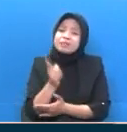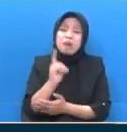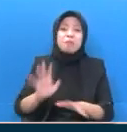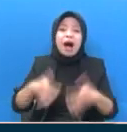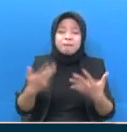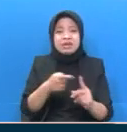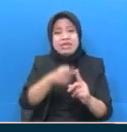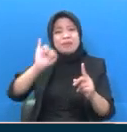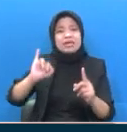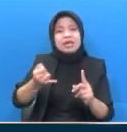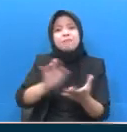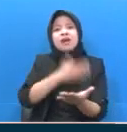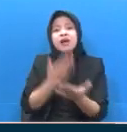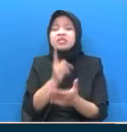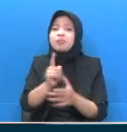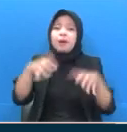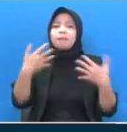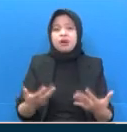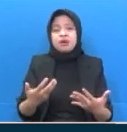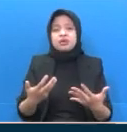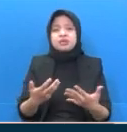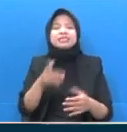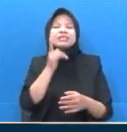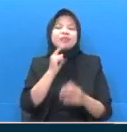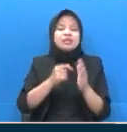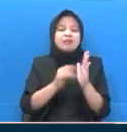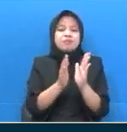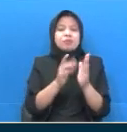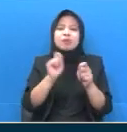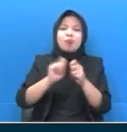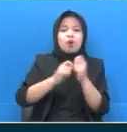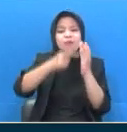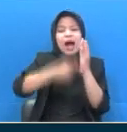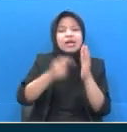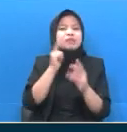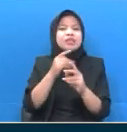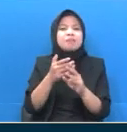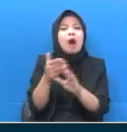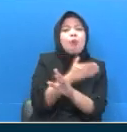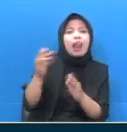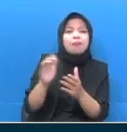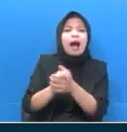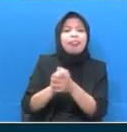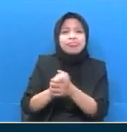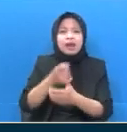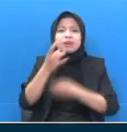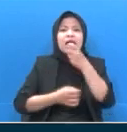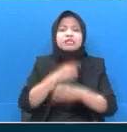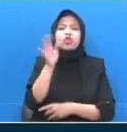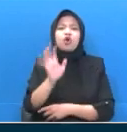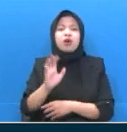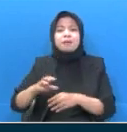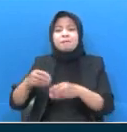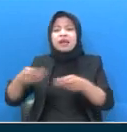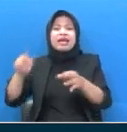tindak pidana. Jadi ibarat membuat makalah Mas Jonathan itu masih pembukaan, belum masuk pada materi